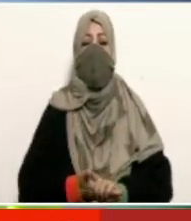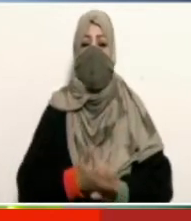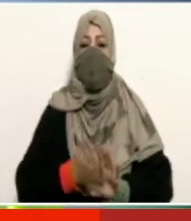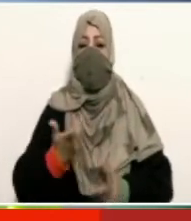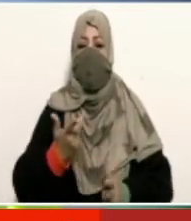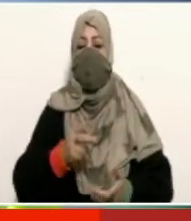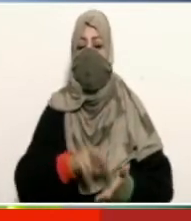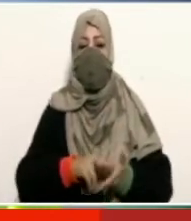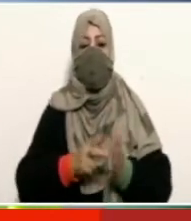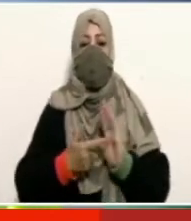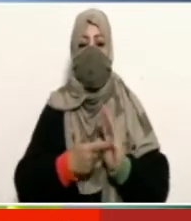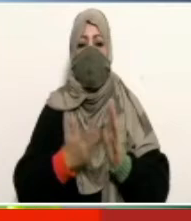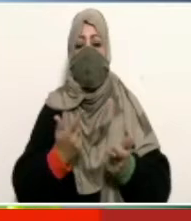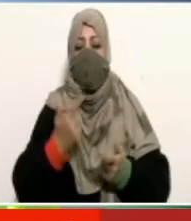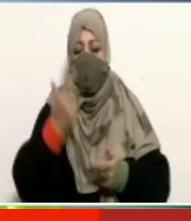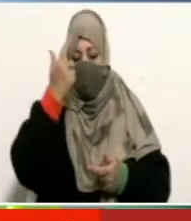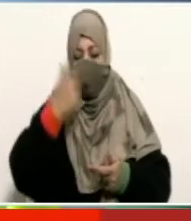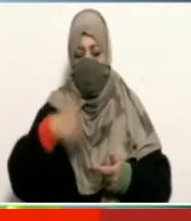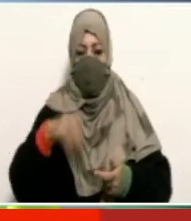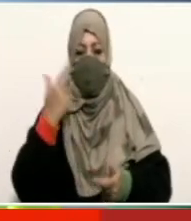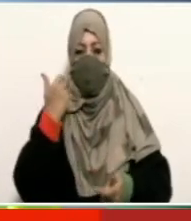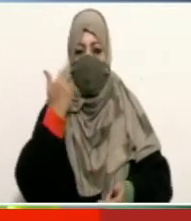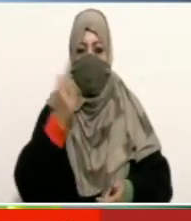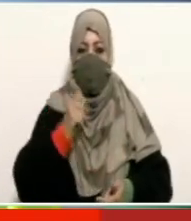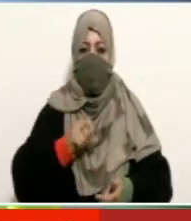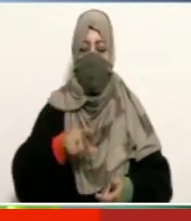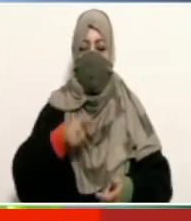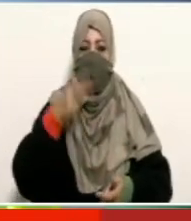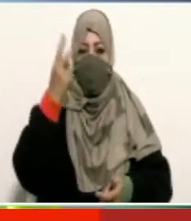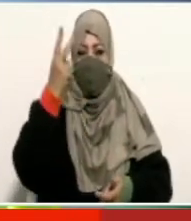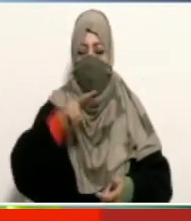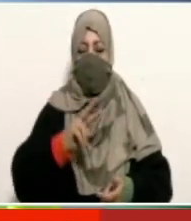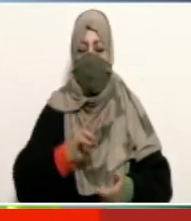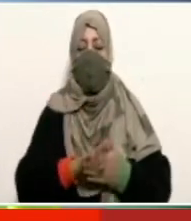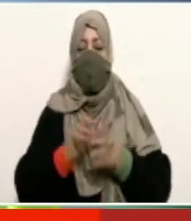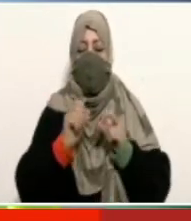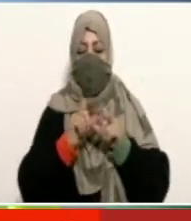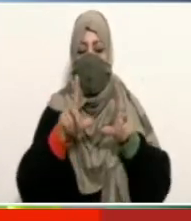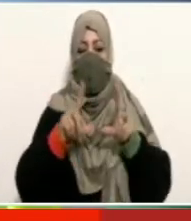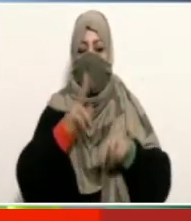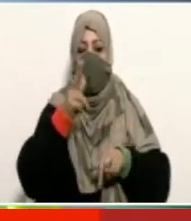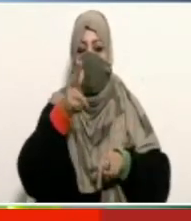نعم نعم، ماذا سؤالك إن شاء الله؟ بارك الله فيك، شكرا.